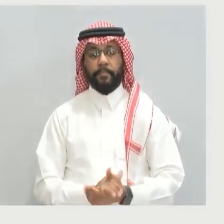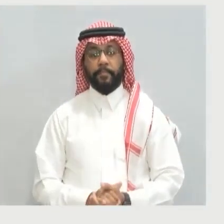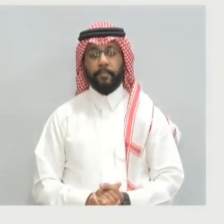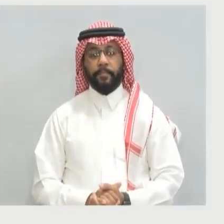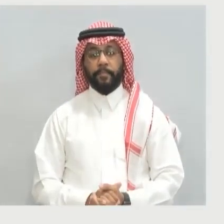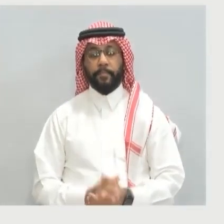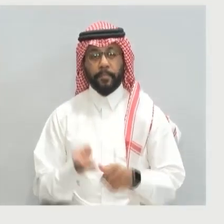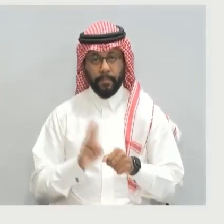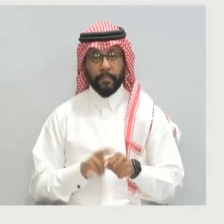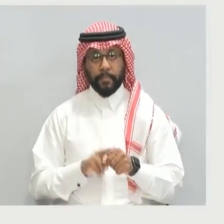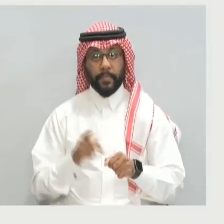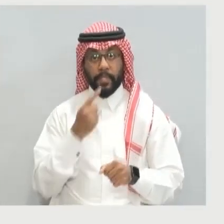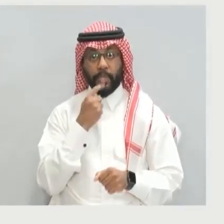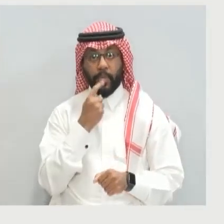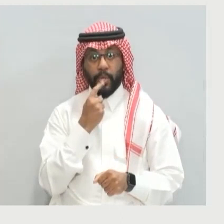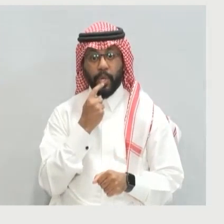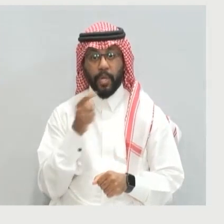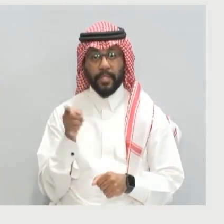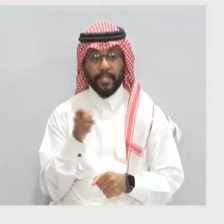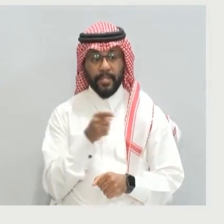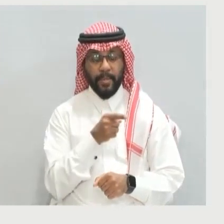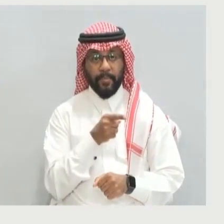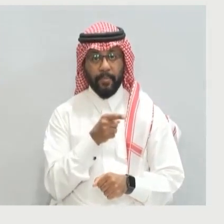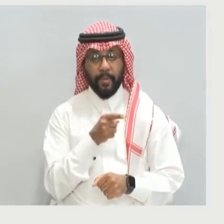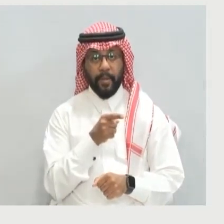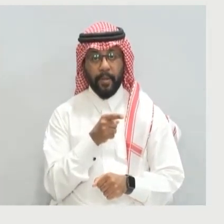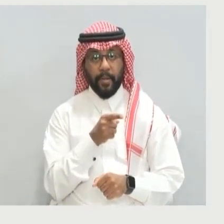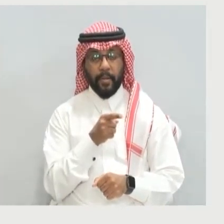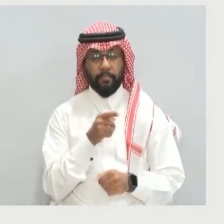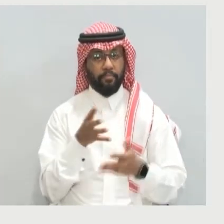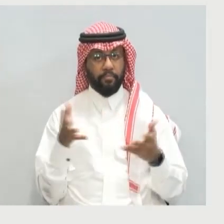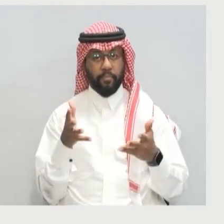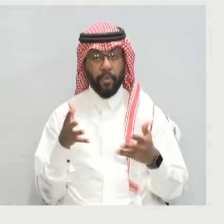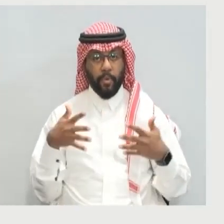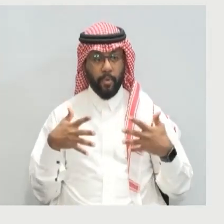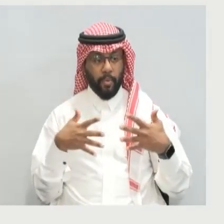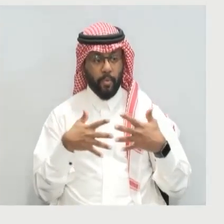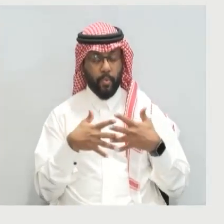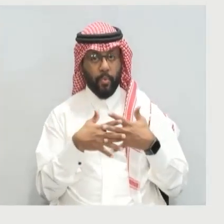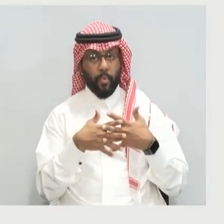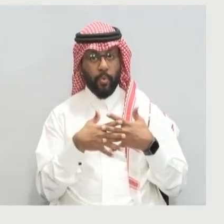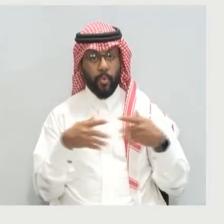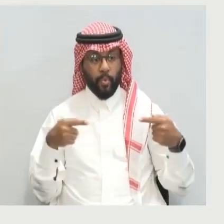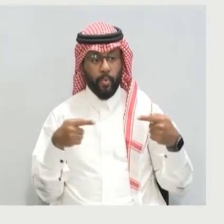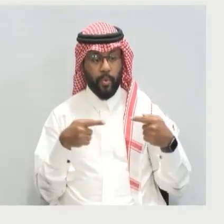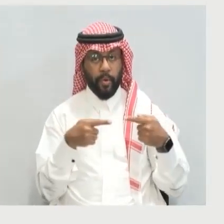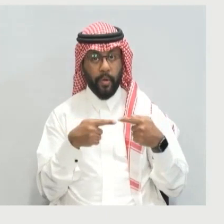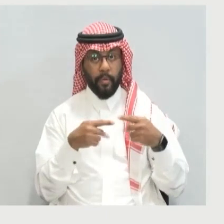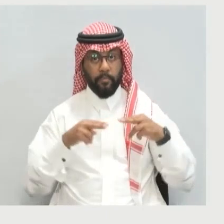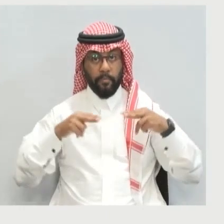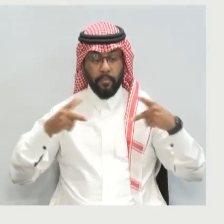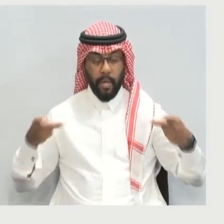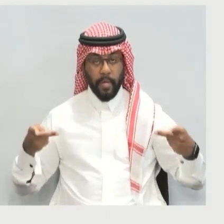كذلك لاحظ معي الاسهم اذا حدث هذا التفاعل الع عكسي وان تجلي